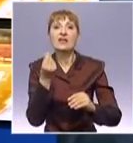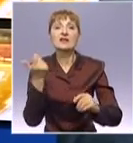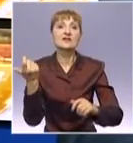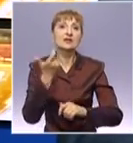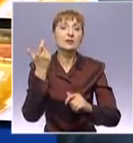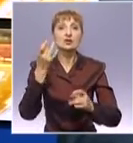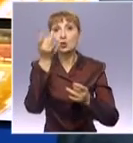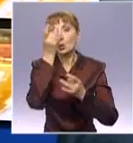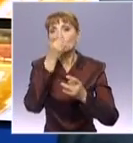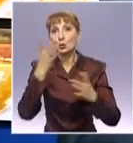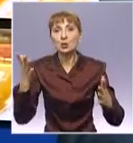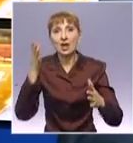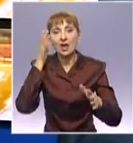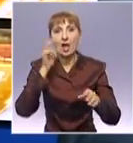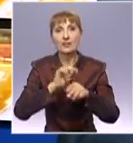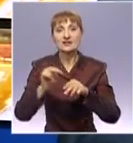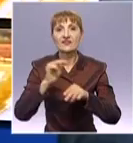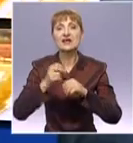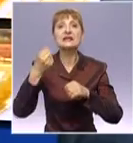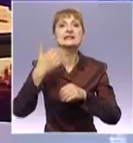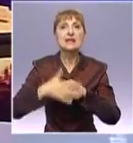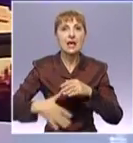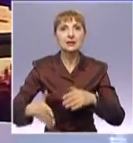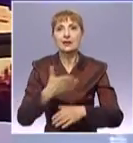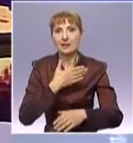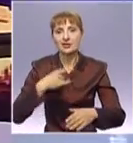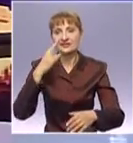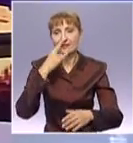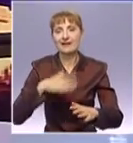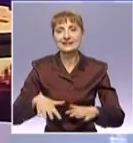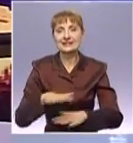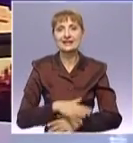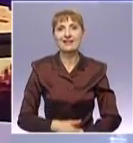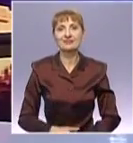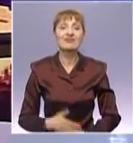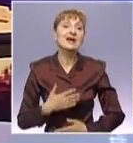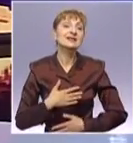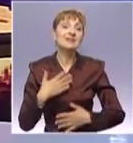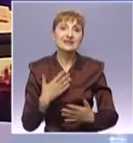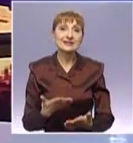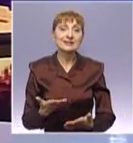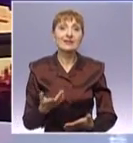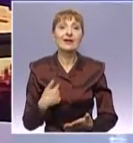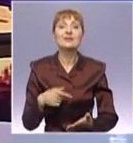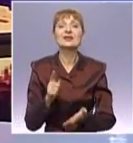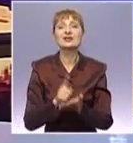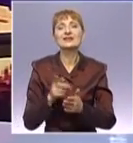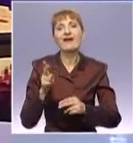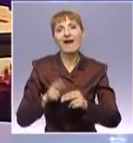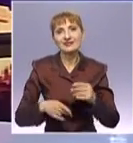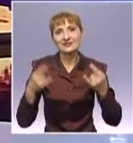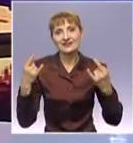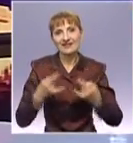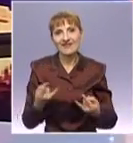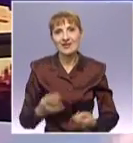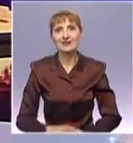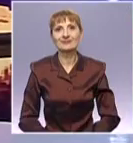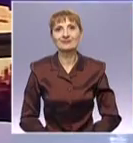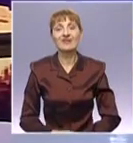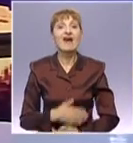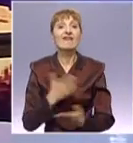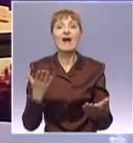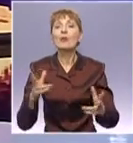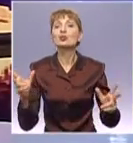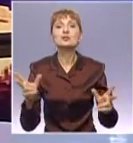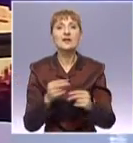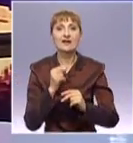культурным, образовательным центром нашей республики. Спасибо, Алис Жаратбекович. Спасибо, мы должны заканчивать эфир. Вам